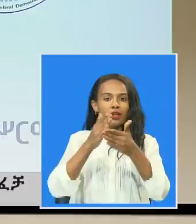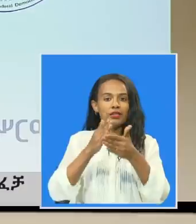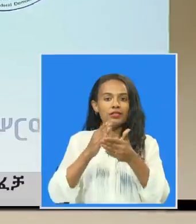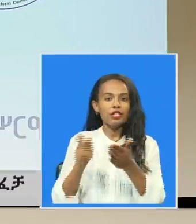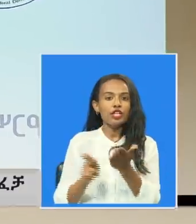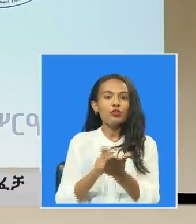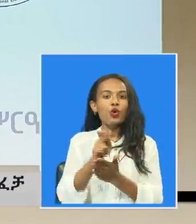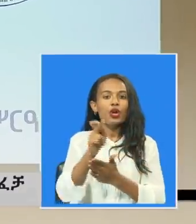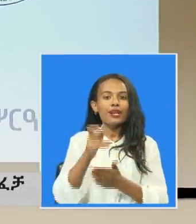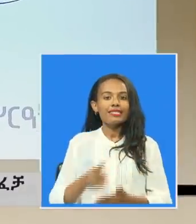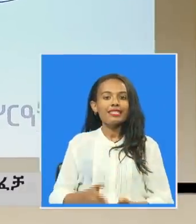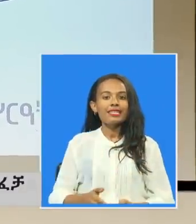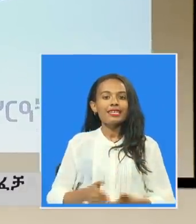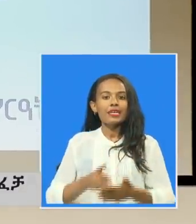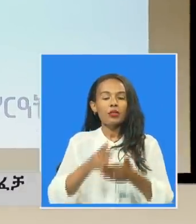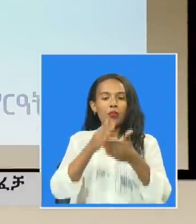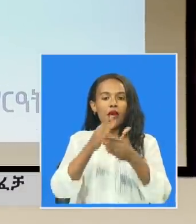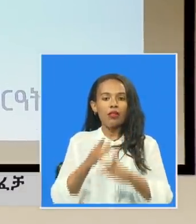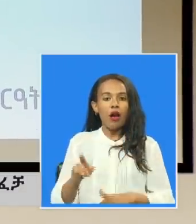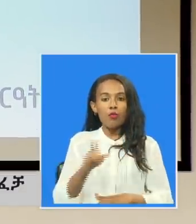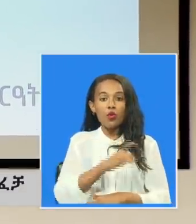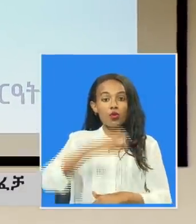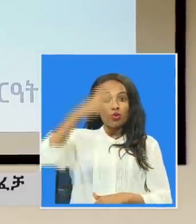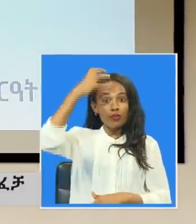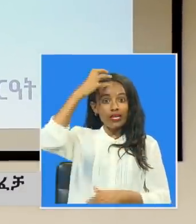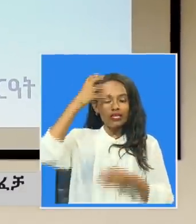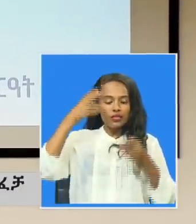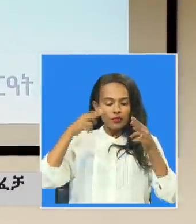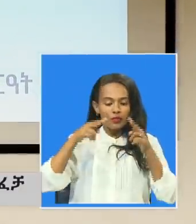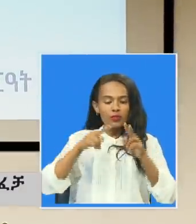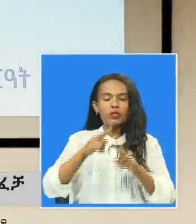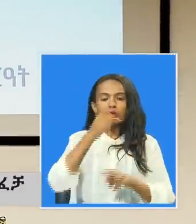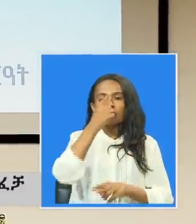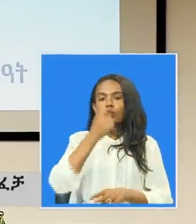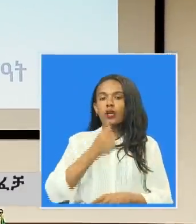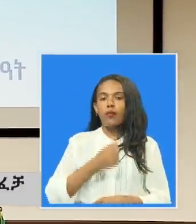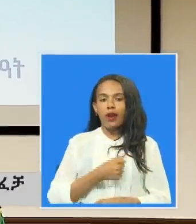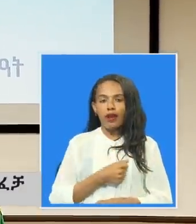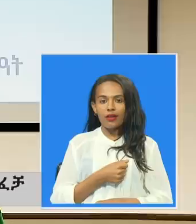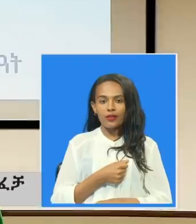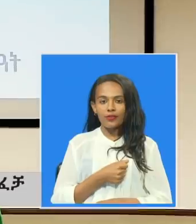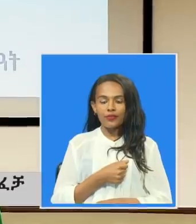የዲሞክራሲ ግንባታ መሆኑን መንግስት በጽኑ ያምናል።